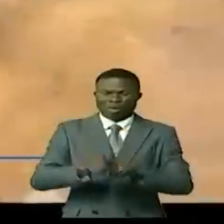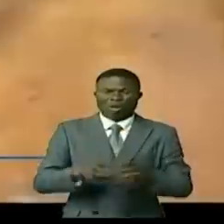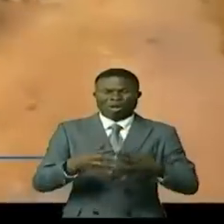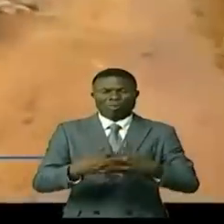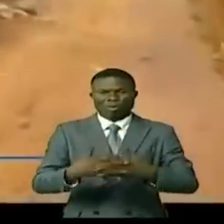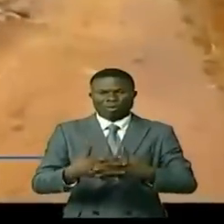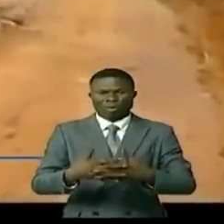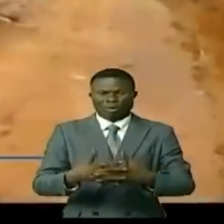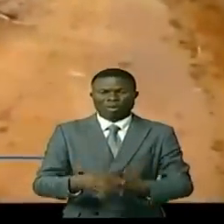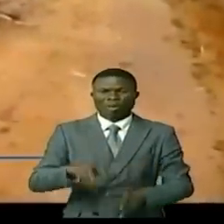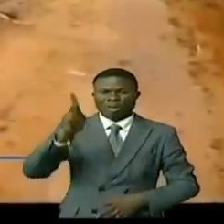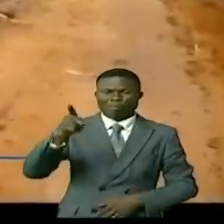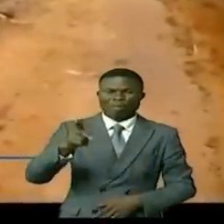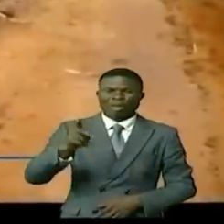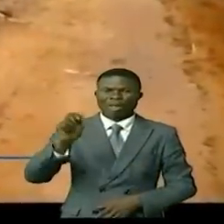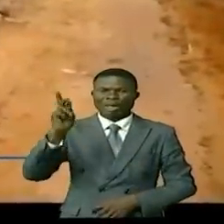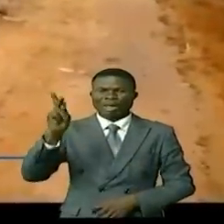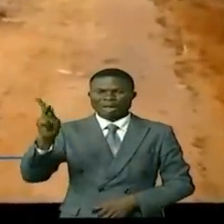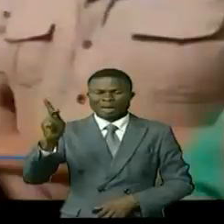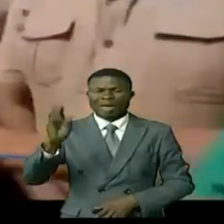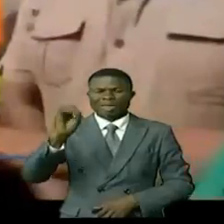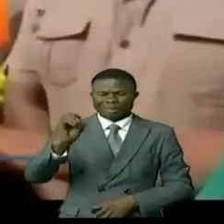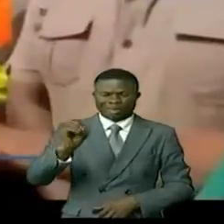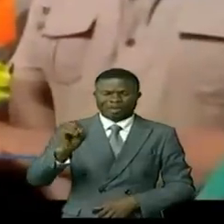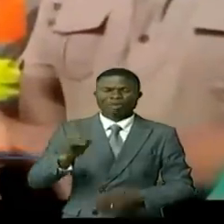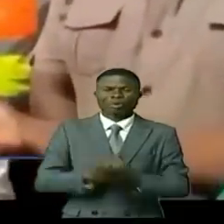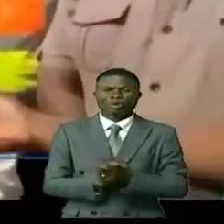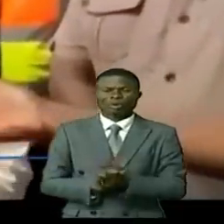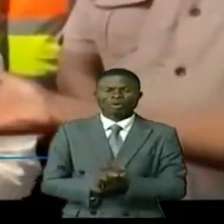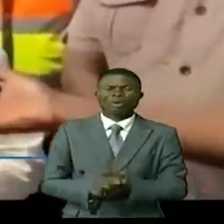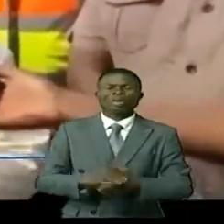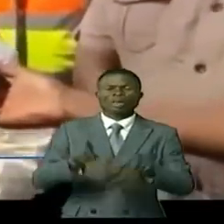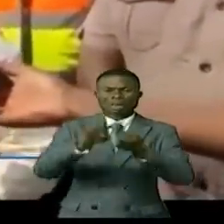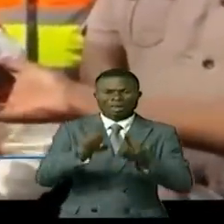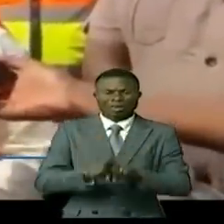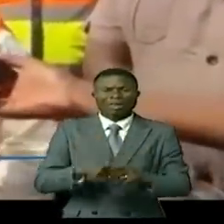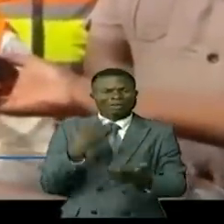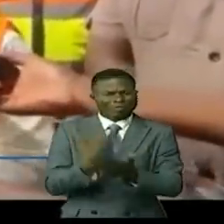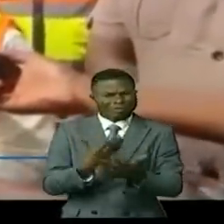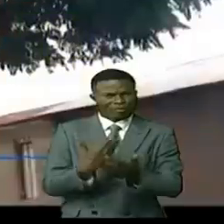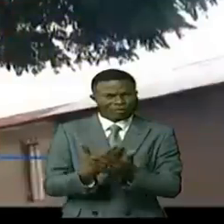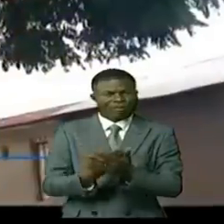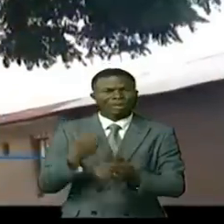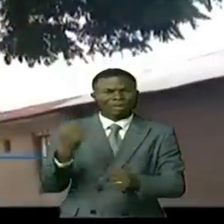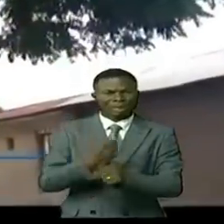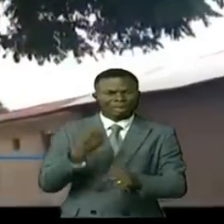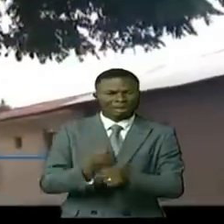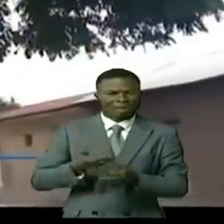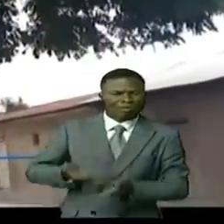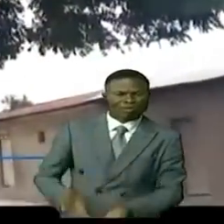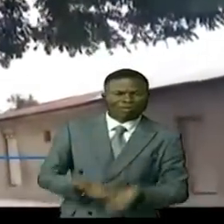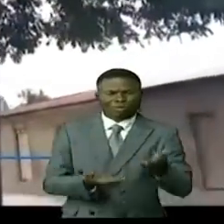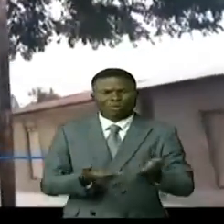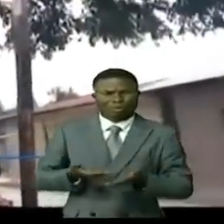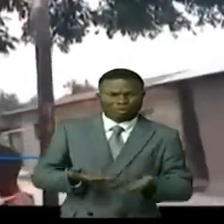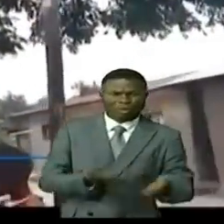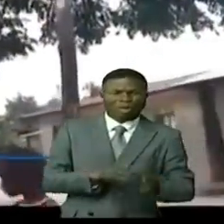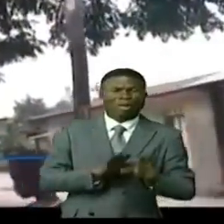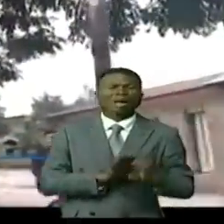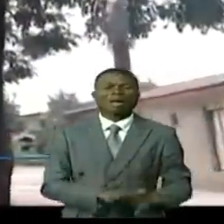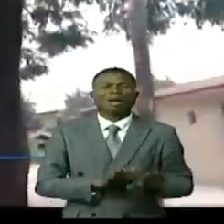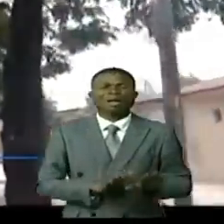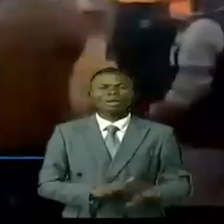du PK0 au PK8 plus 800. Il est à noter l'urgence des travaux d'assainissement qui restent en attente